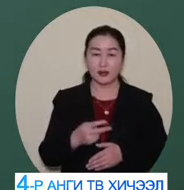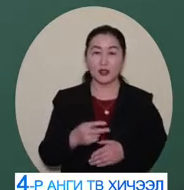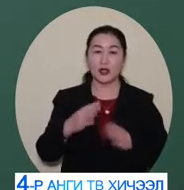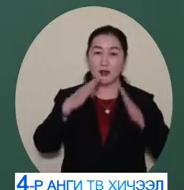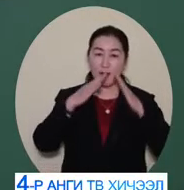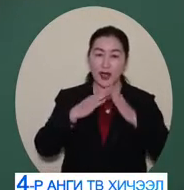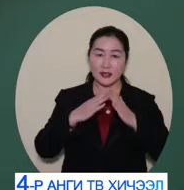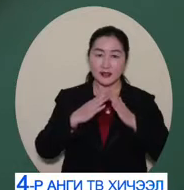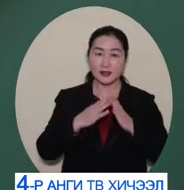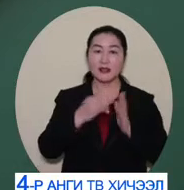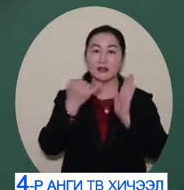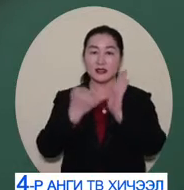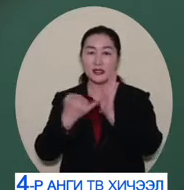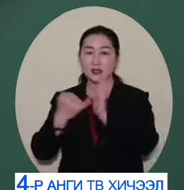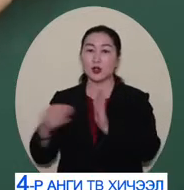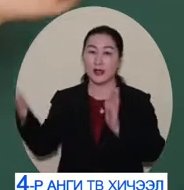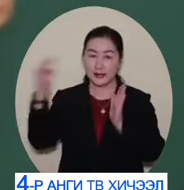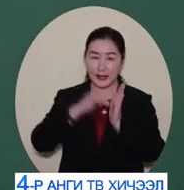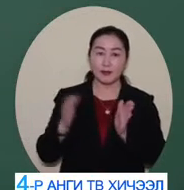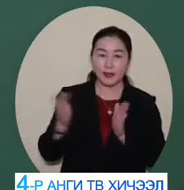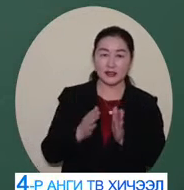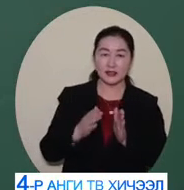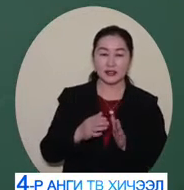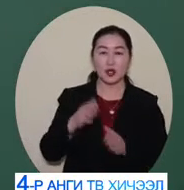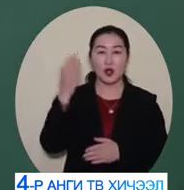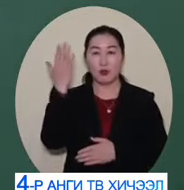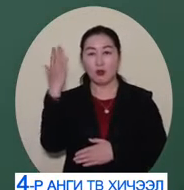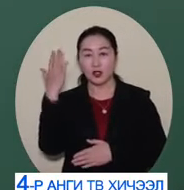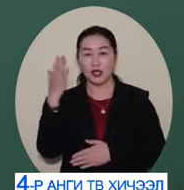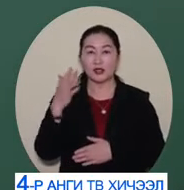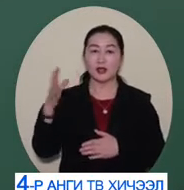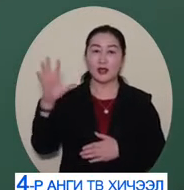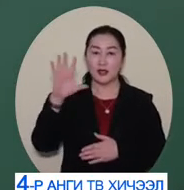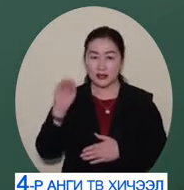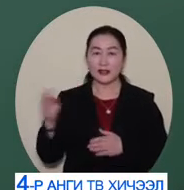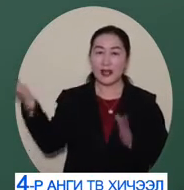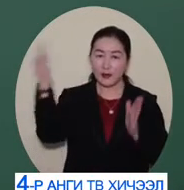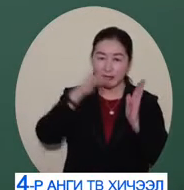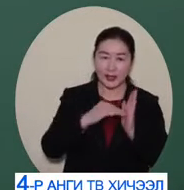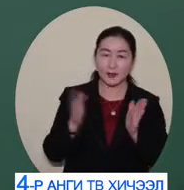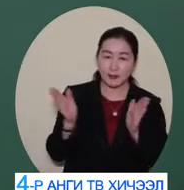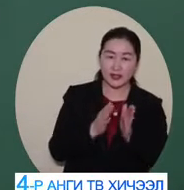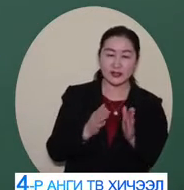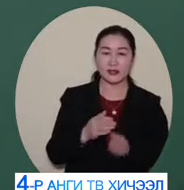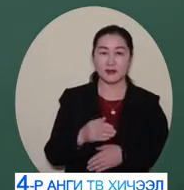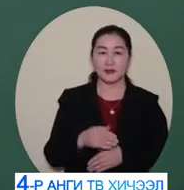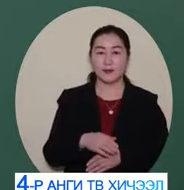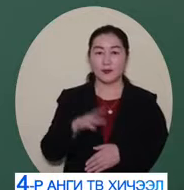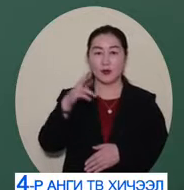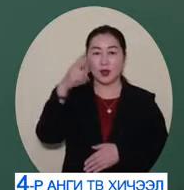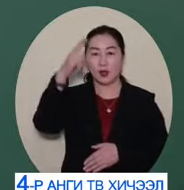харъя. Байшин 66 дахин багасгасан байна. А модыг болохоор 50 дахин багасгасан багасгаж зурсан